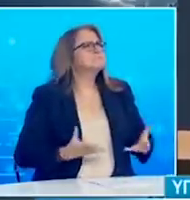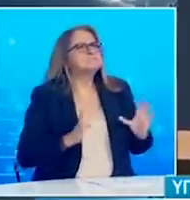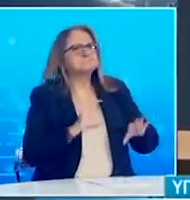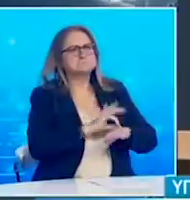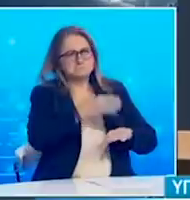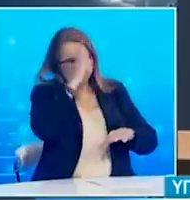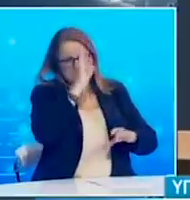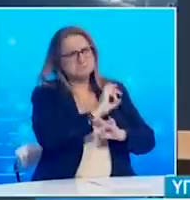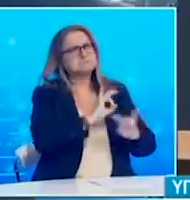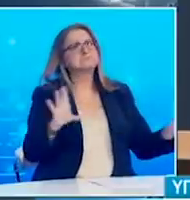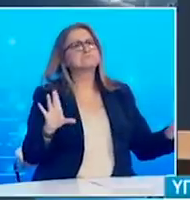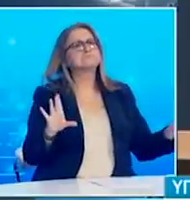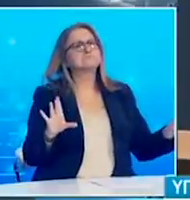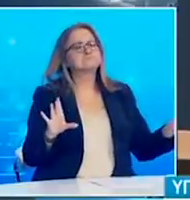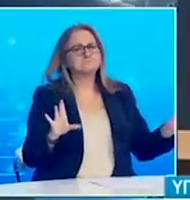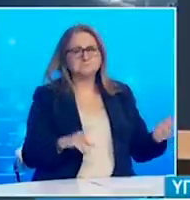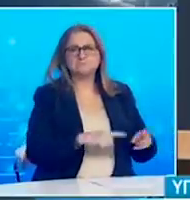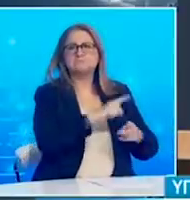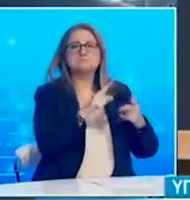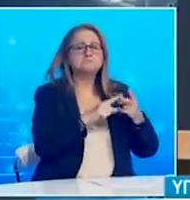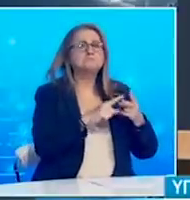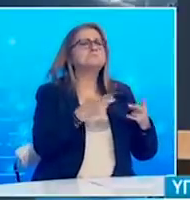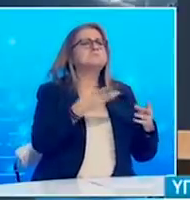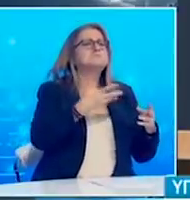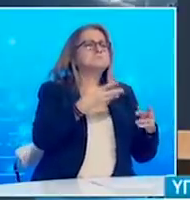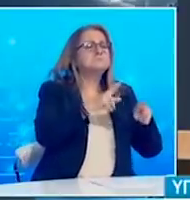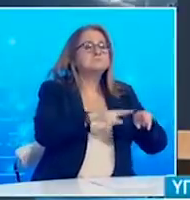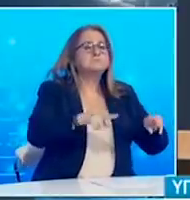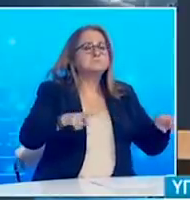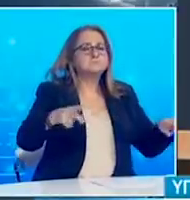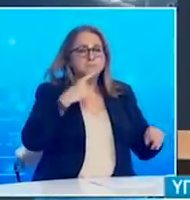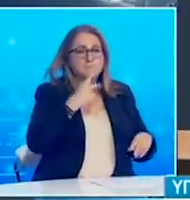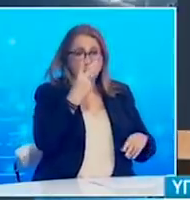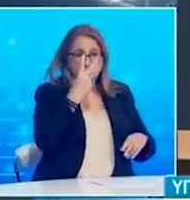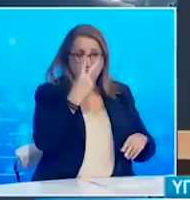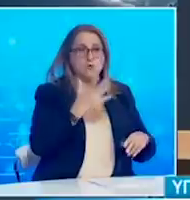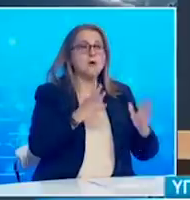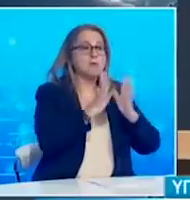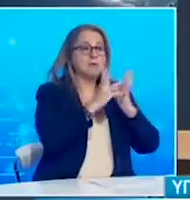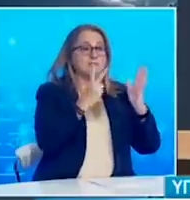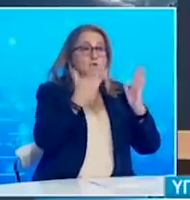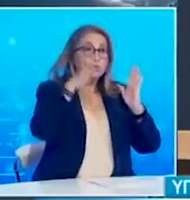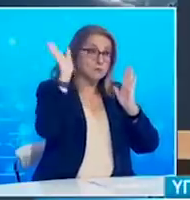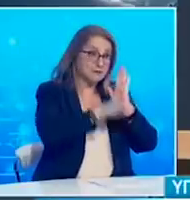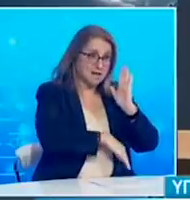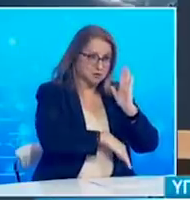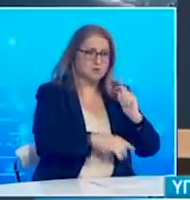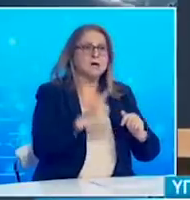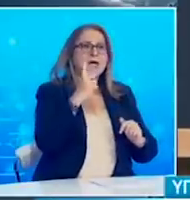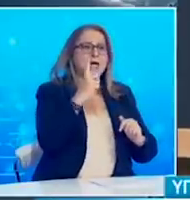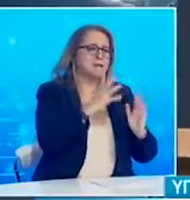βρίσκεται στην αναφορά του ΕΟΔΗ. Δεν ξέρω αν έχει νόημα να τη διαβάσω. Έχουμε 2 κάτω από 17, έναν στο ηλικιακό